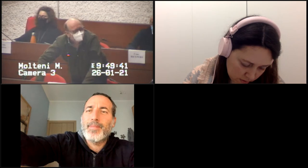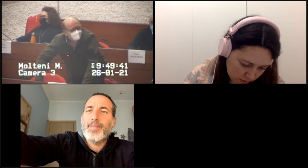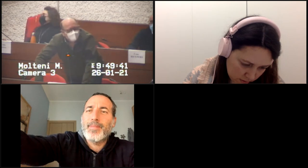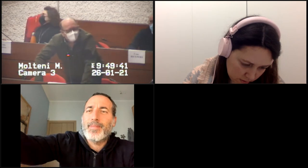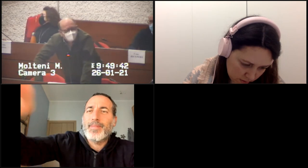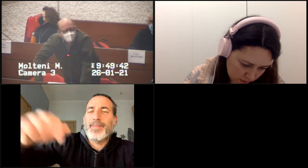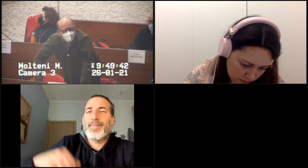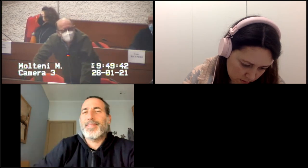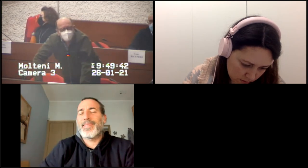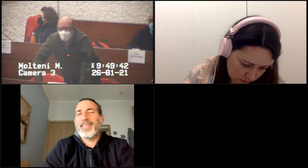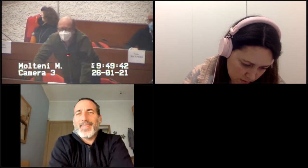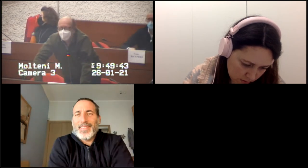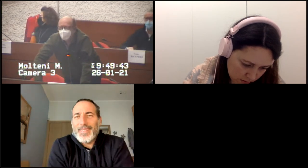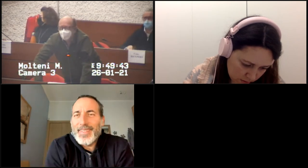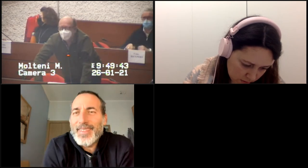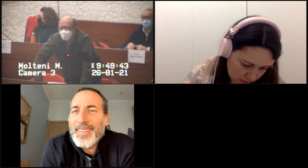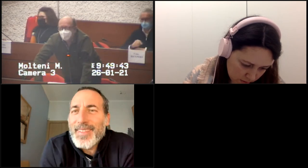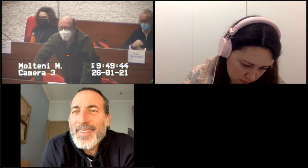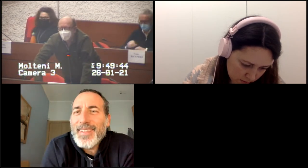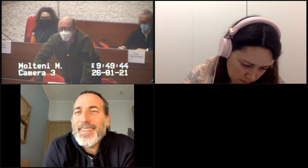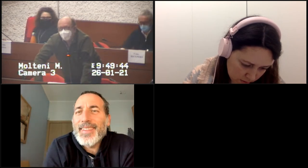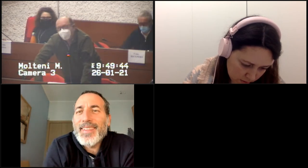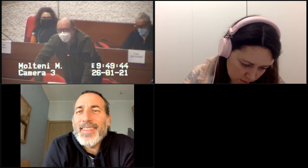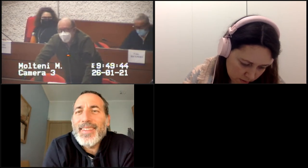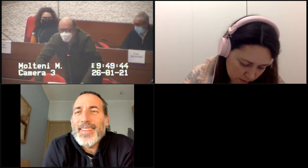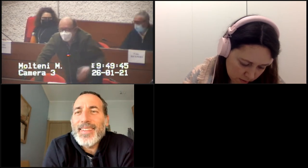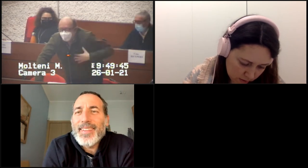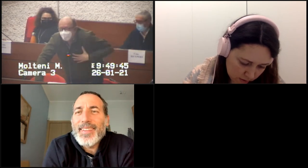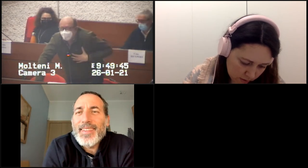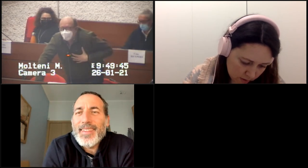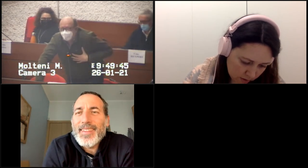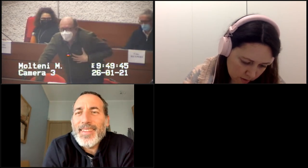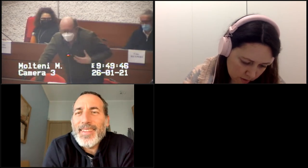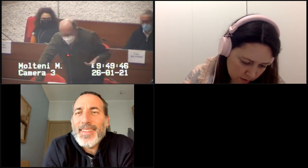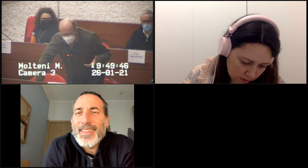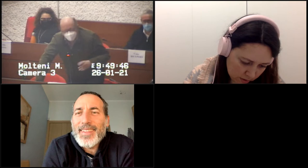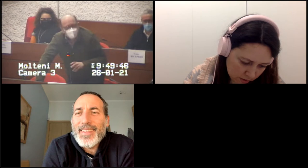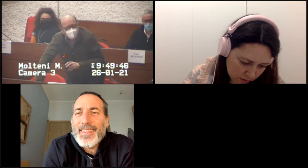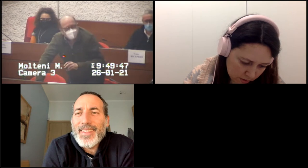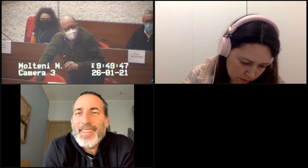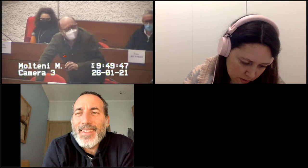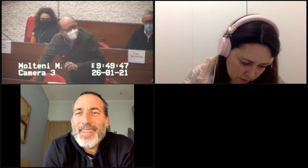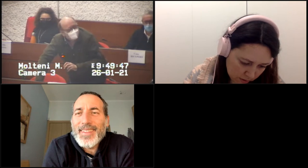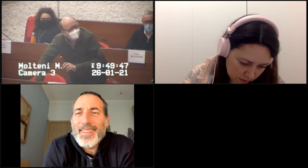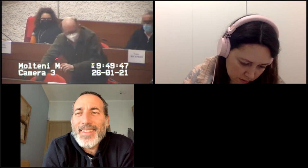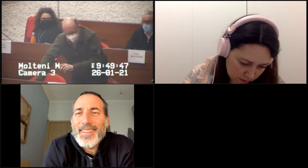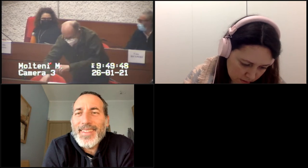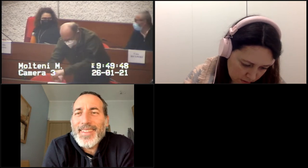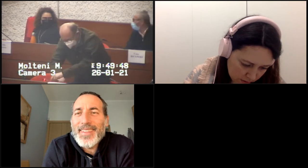ultimamente. Comunque il nostro voto sarà favorevole. Ma grazie, no, ma veramente non è per di cuore.